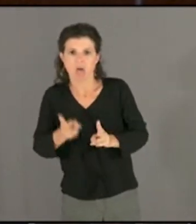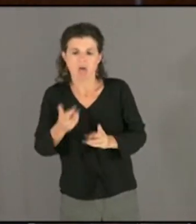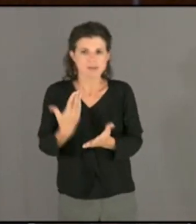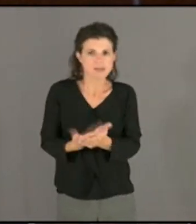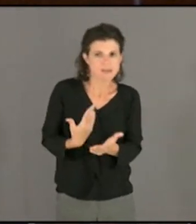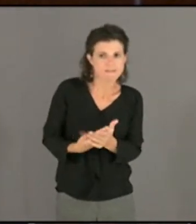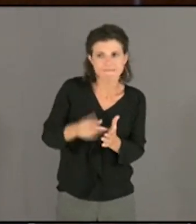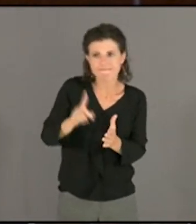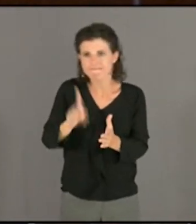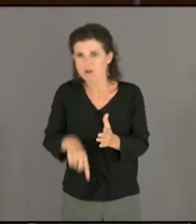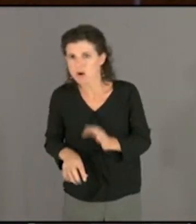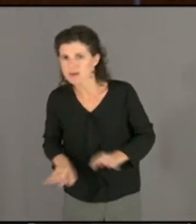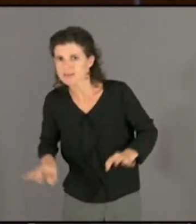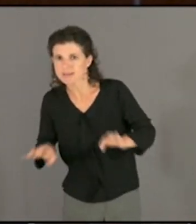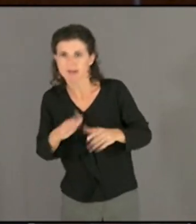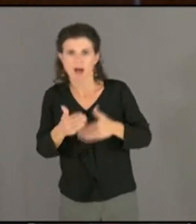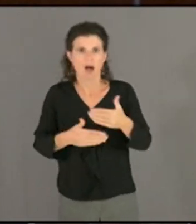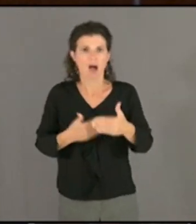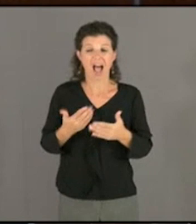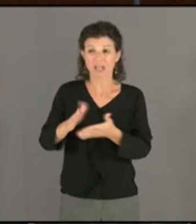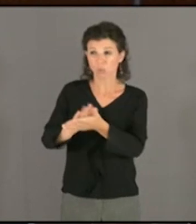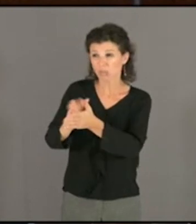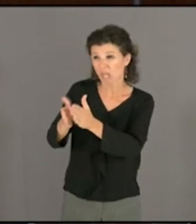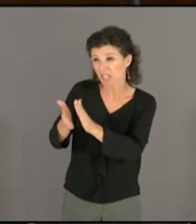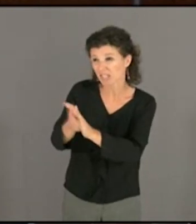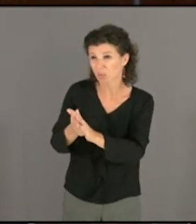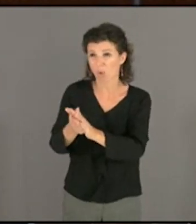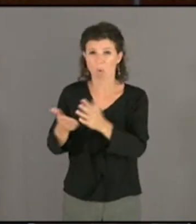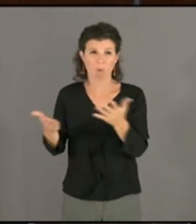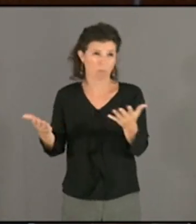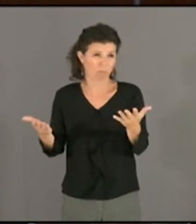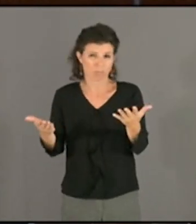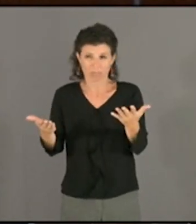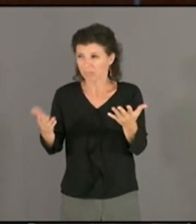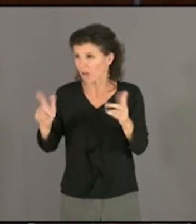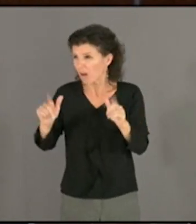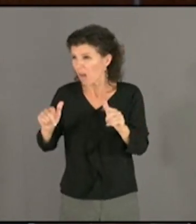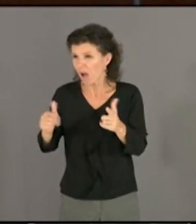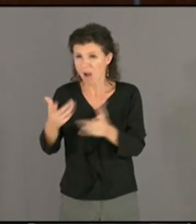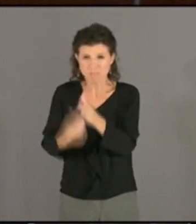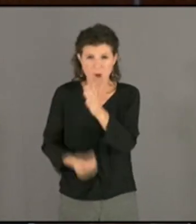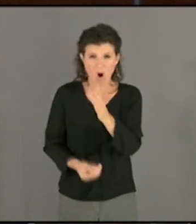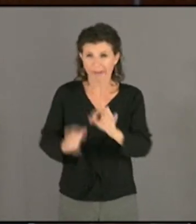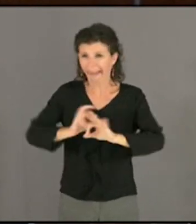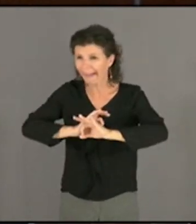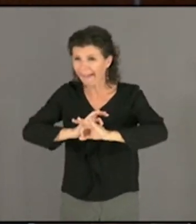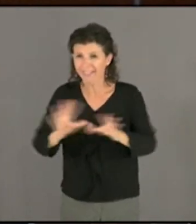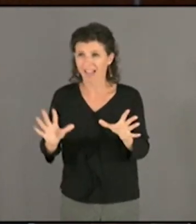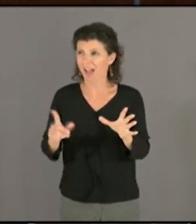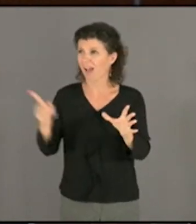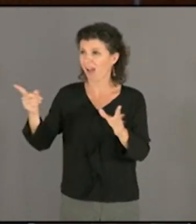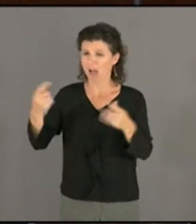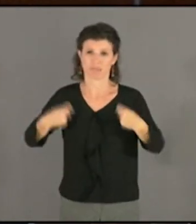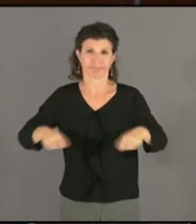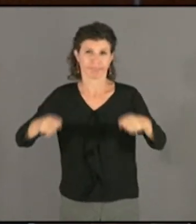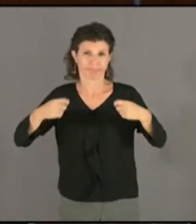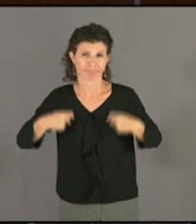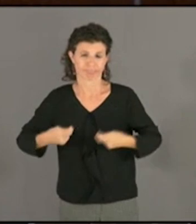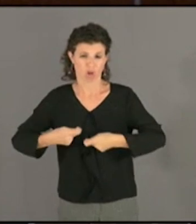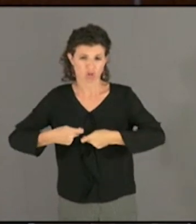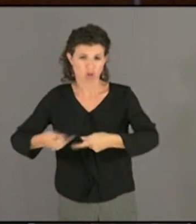années que l'argent coule à flot dans ce domaine-là, que l'on manque de rien, encore une fois, en réalité. Et pourtant, vous le constatez